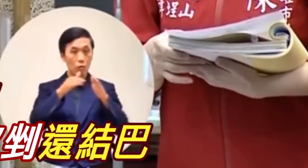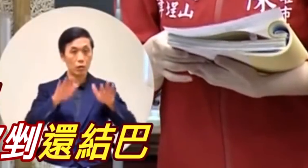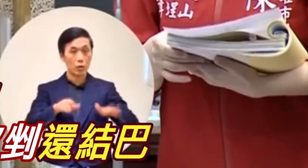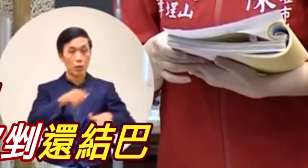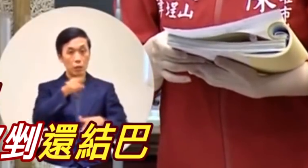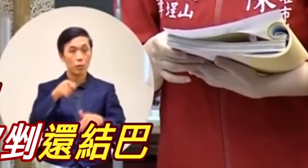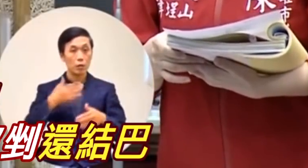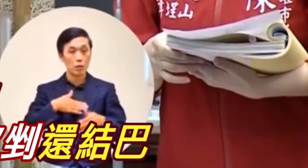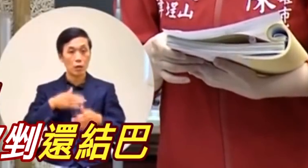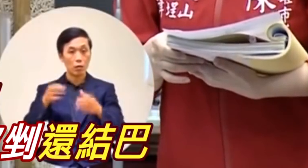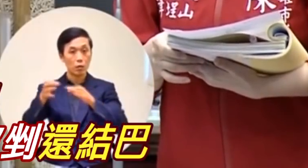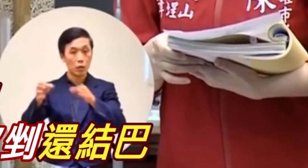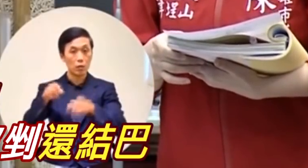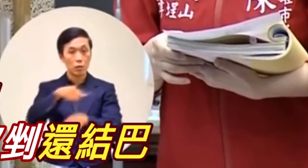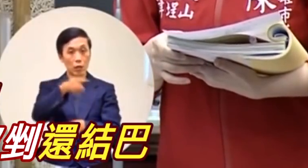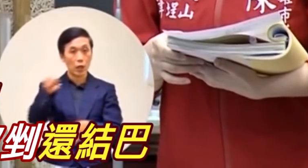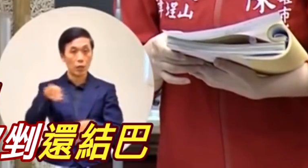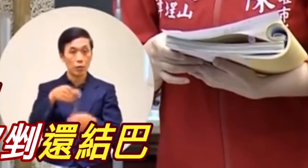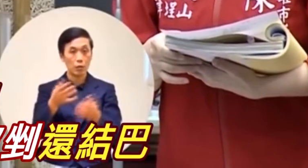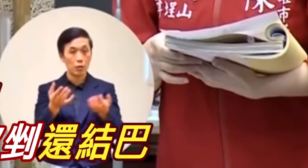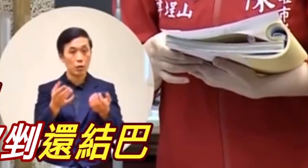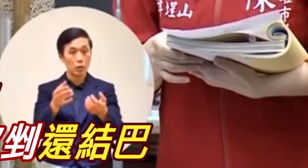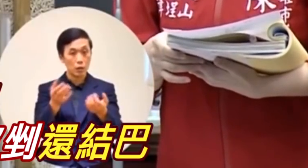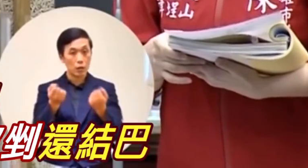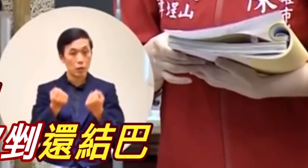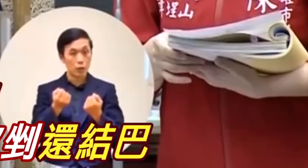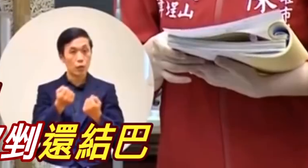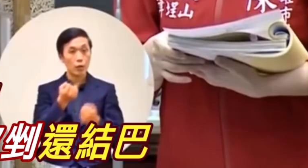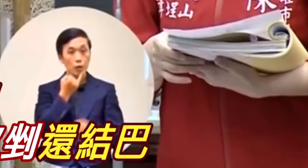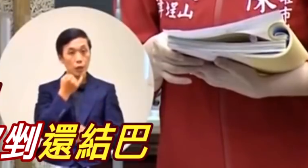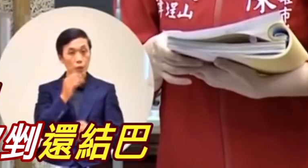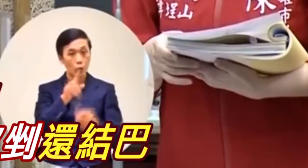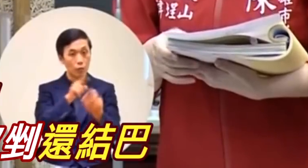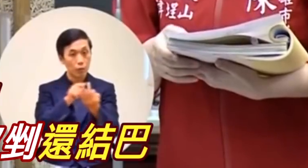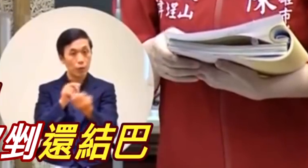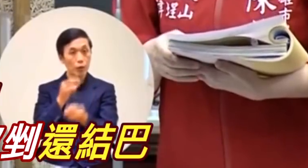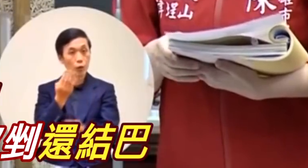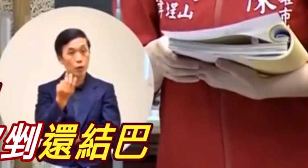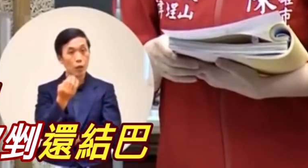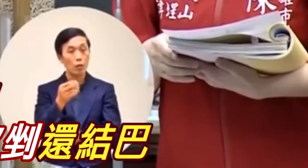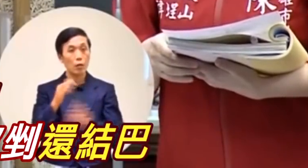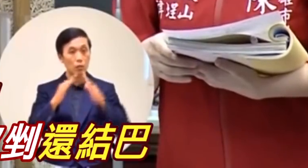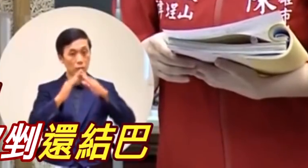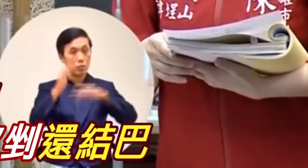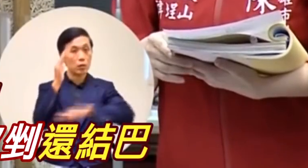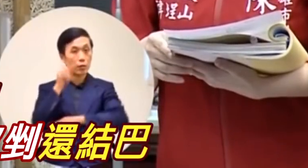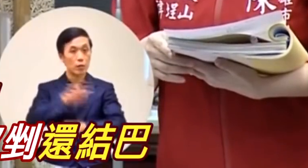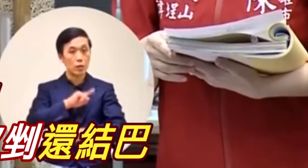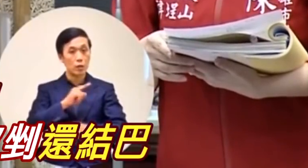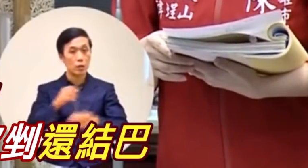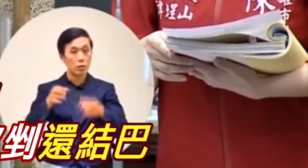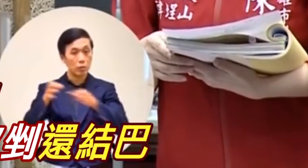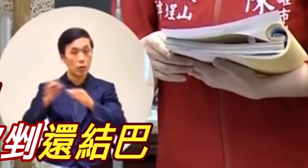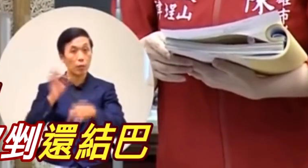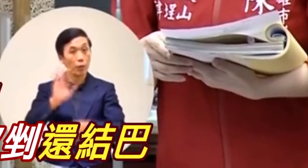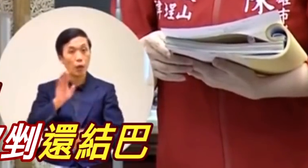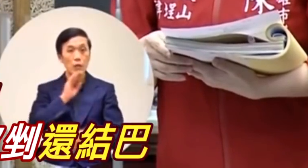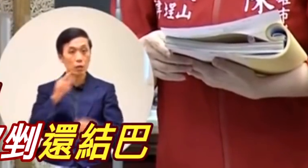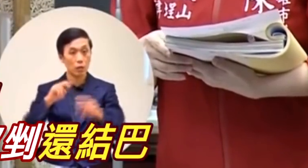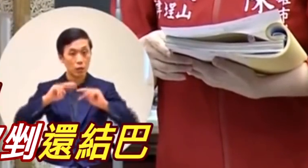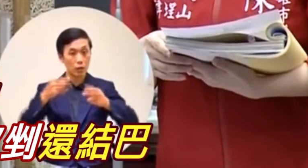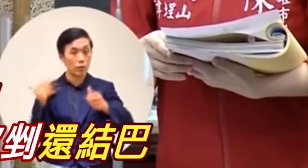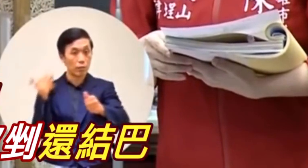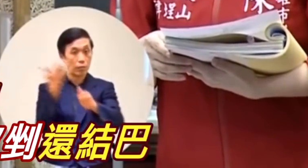业者他们是可以有办法来接收的？市政府没有自己打算自己来经营就对了，是用委外。